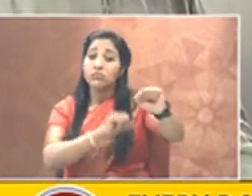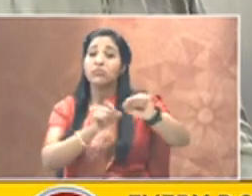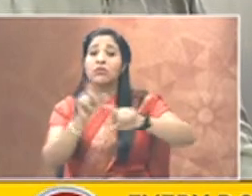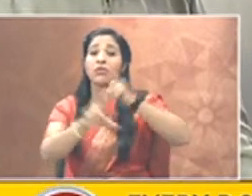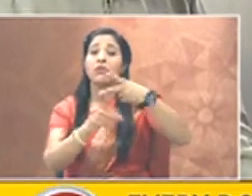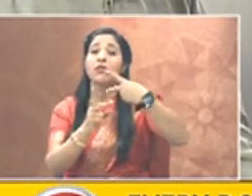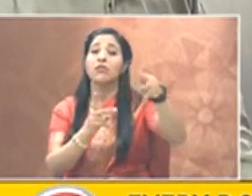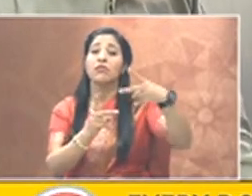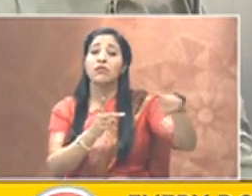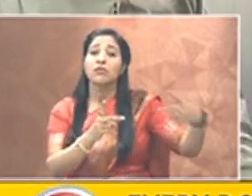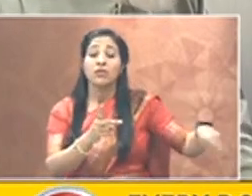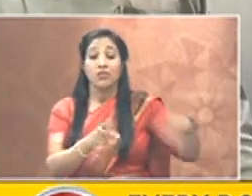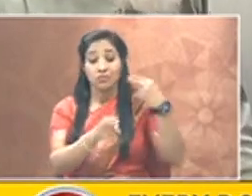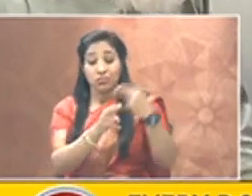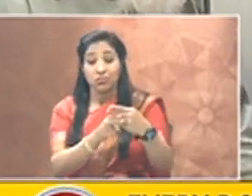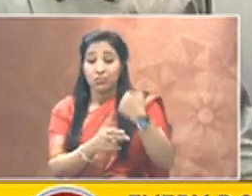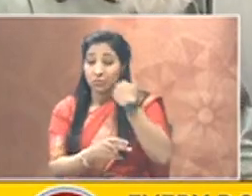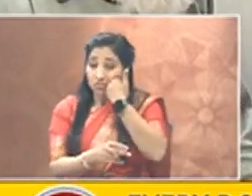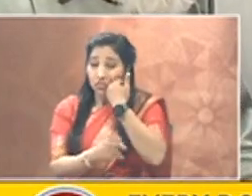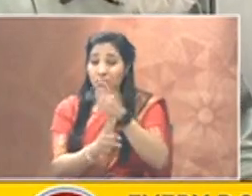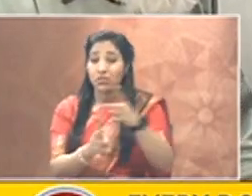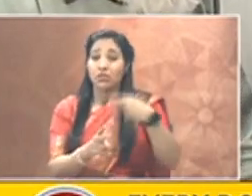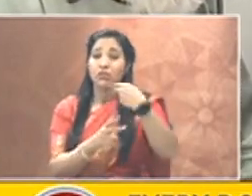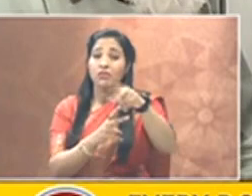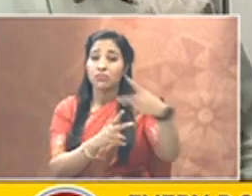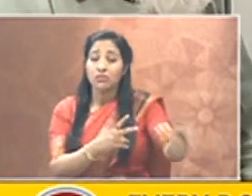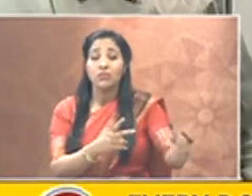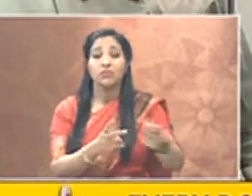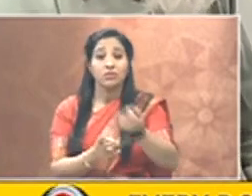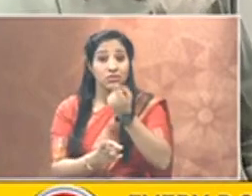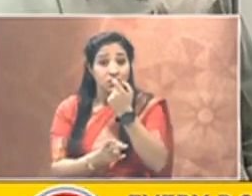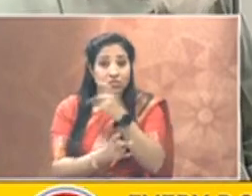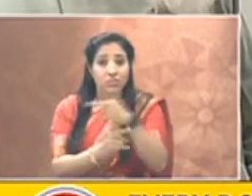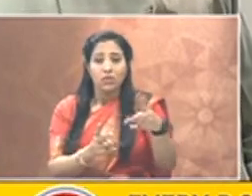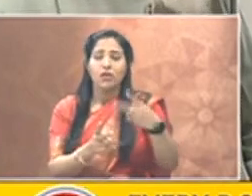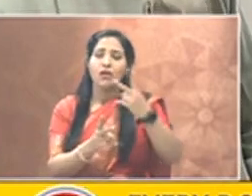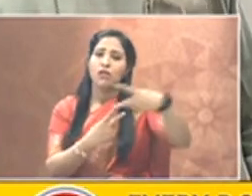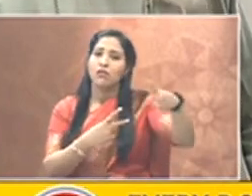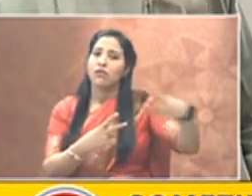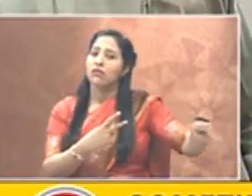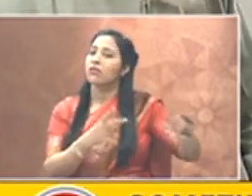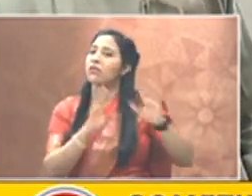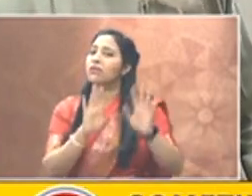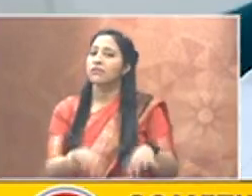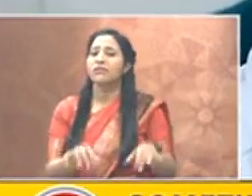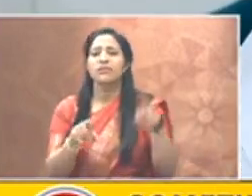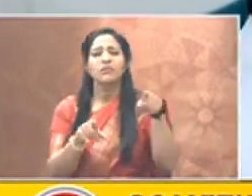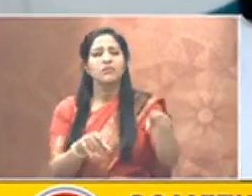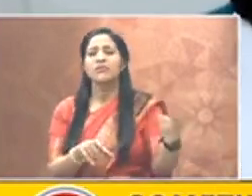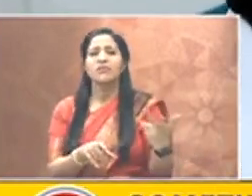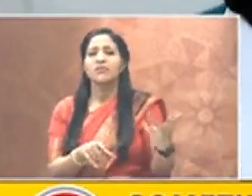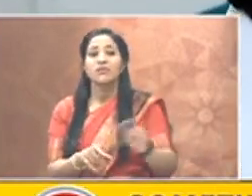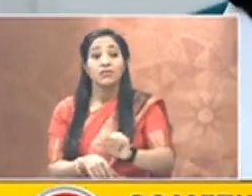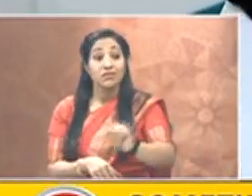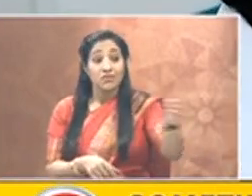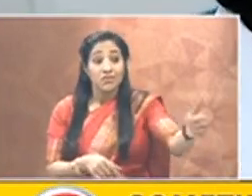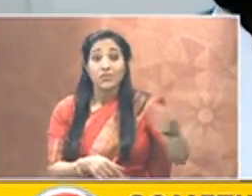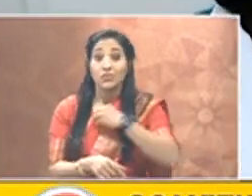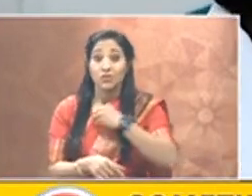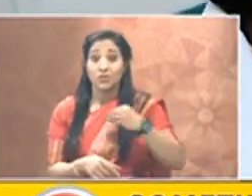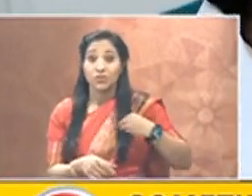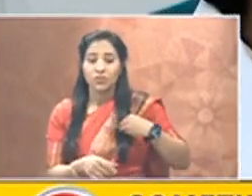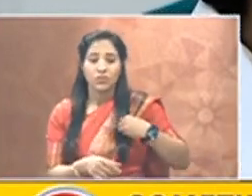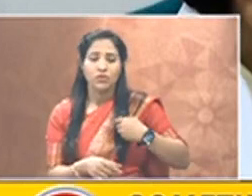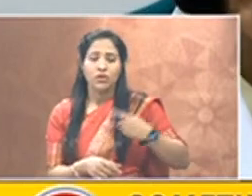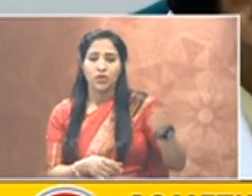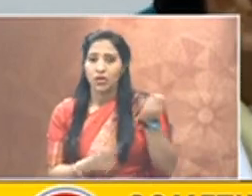से बीमारी का नाम और इलाज के तौर तरीके लिखता है। इससे दूसरे चिकित्सक के लिए